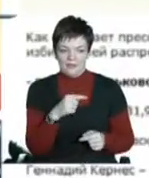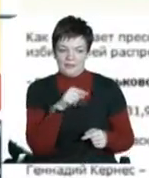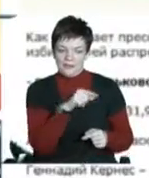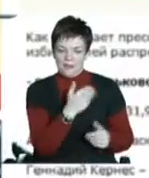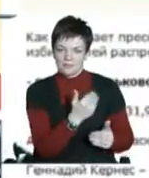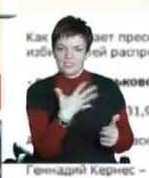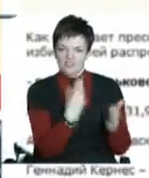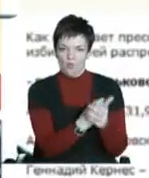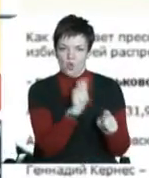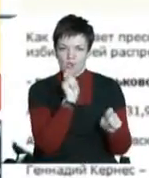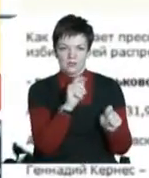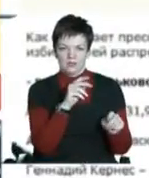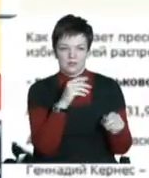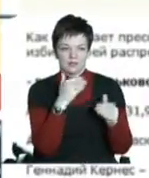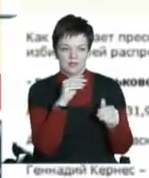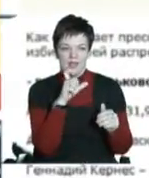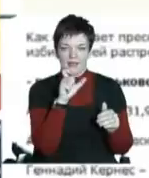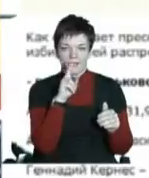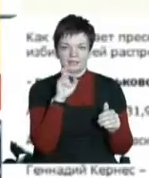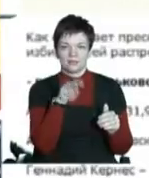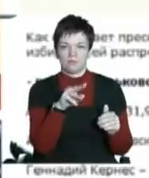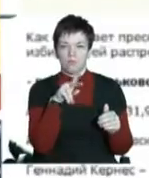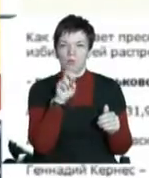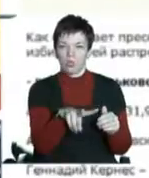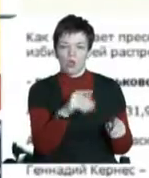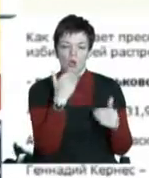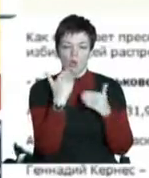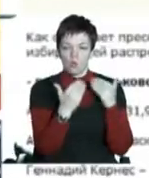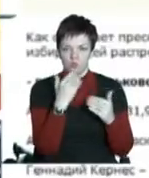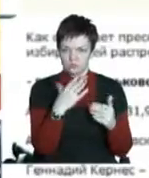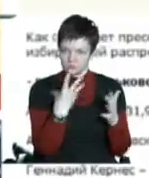набрал 33,4% голосов, Аваков –